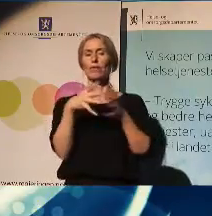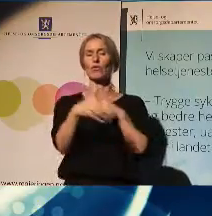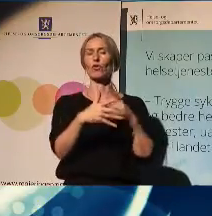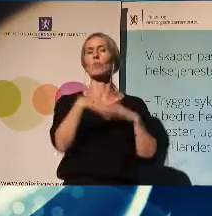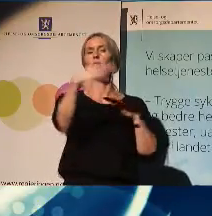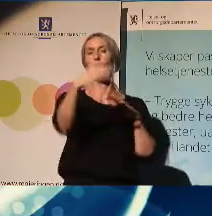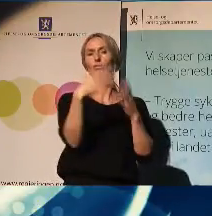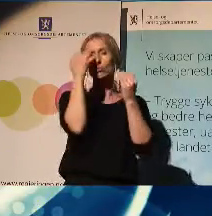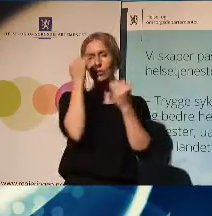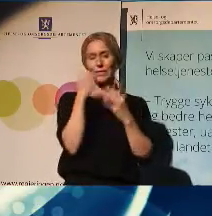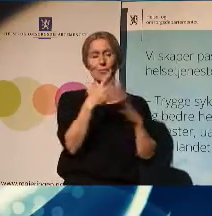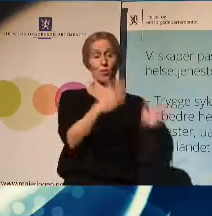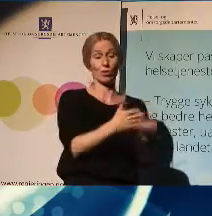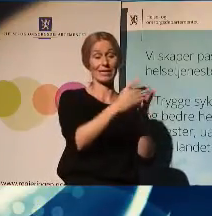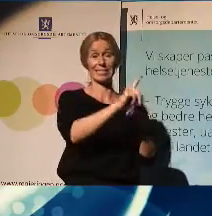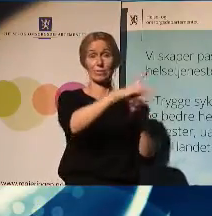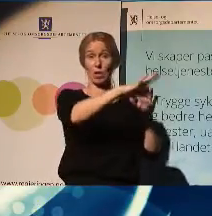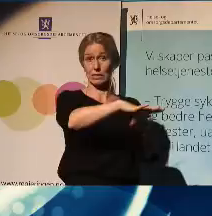på korttidsplassene,